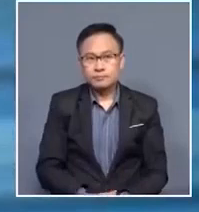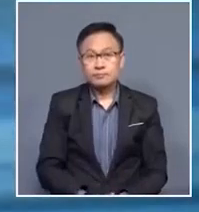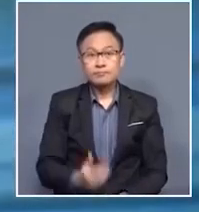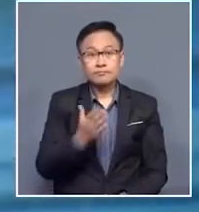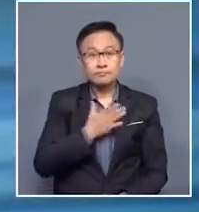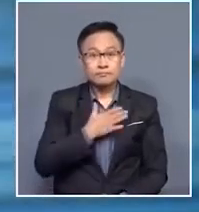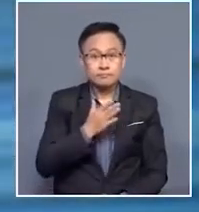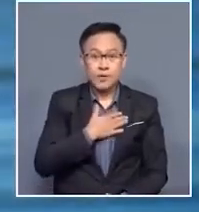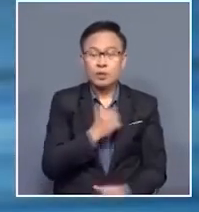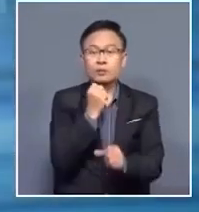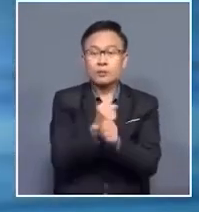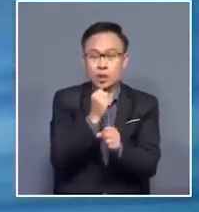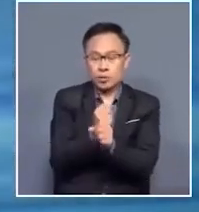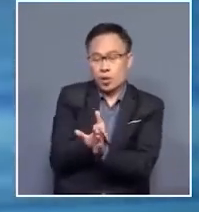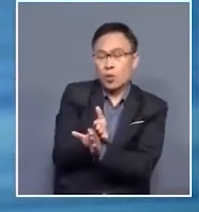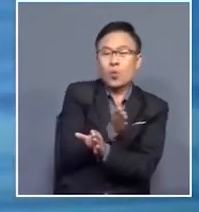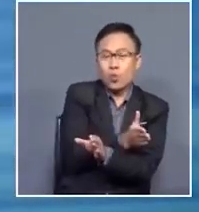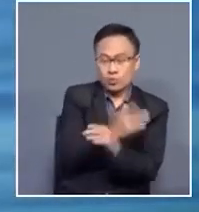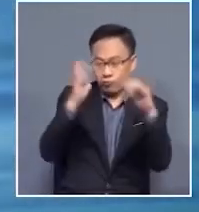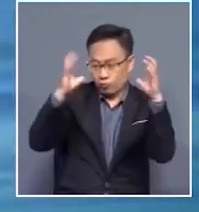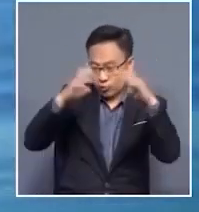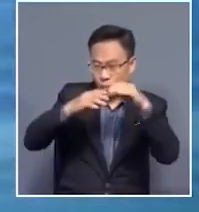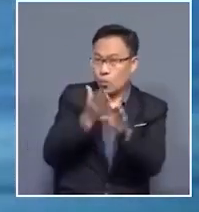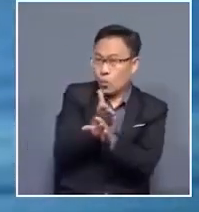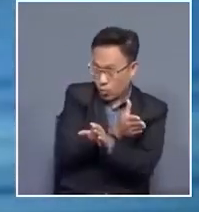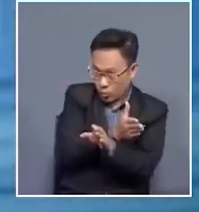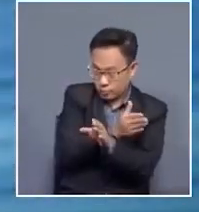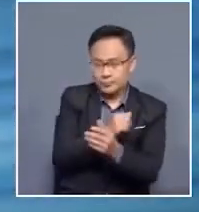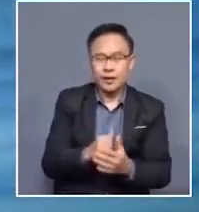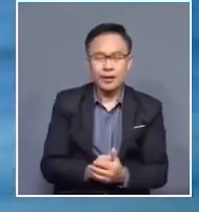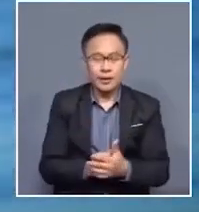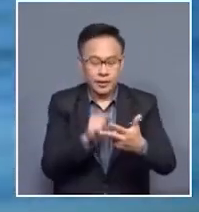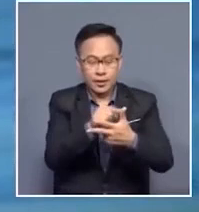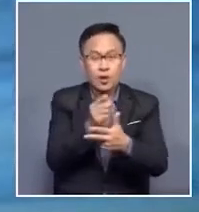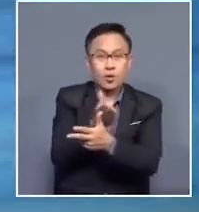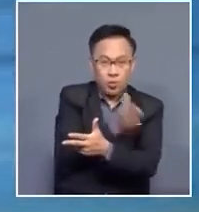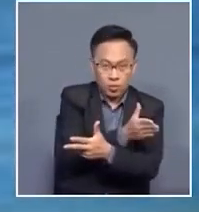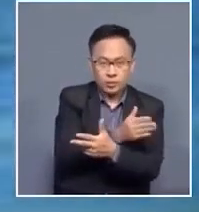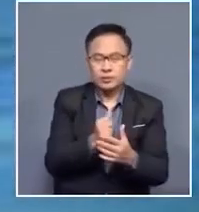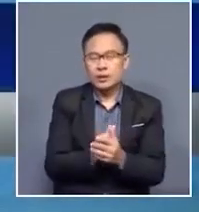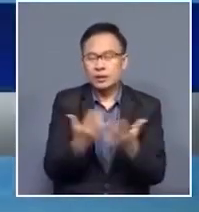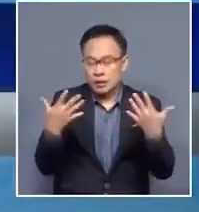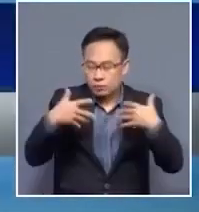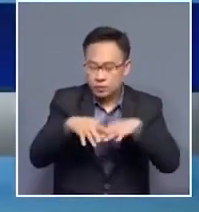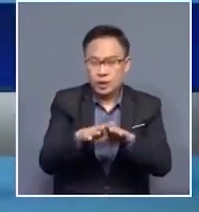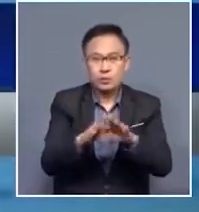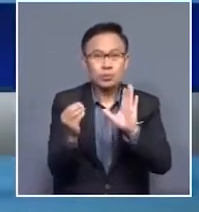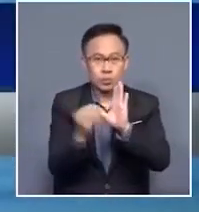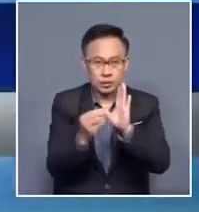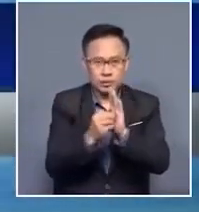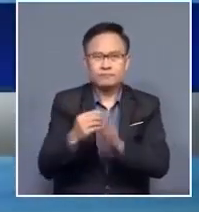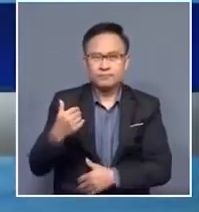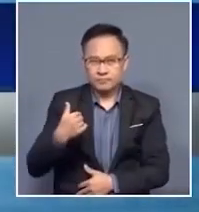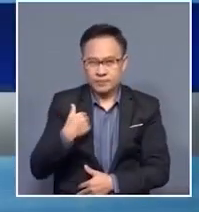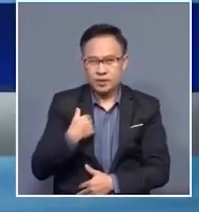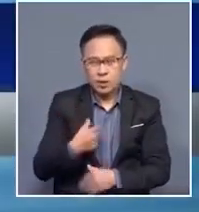ำเนินการตั้งแต่ก่อนที่จะตกแล้วครับเราได้มีการประสานหน่วยงานที่เกี่ยวข้องโดยเฉพาะในส่วนของกรุงเทพมหานครเนี่ยในการ